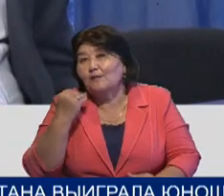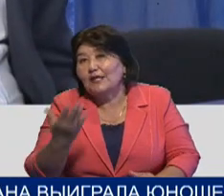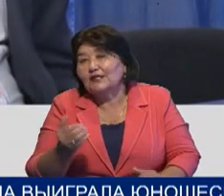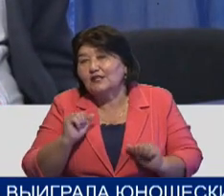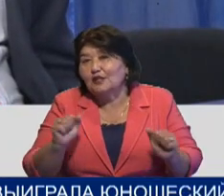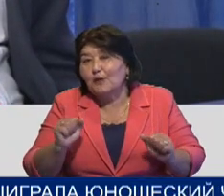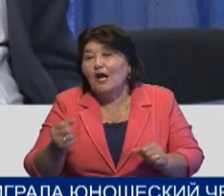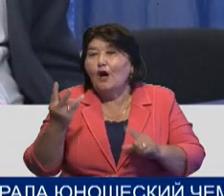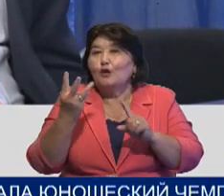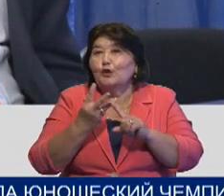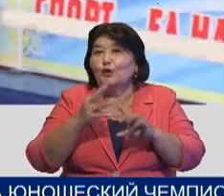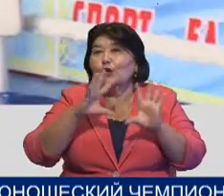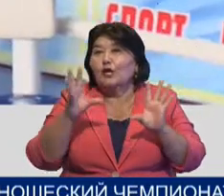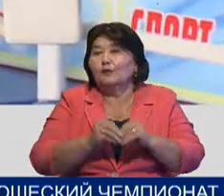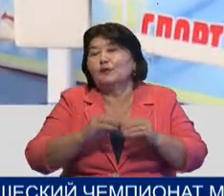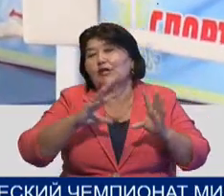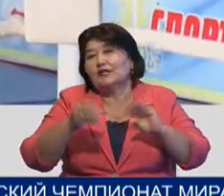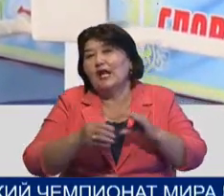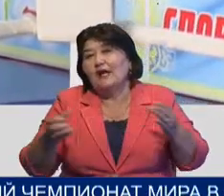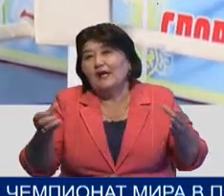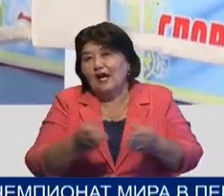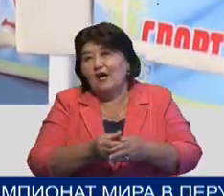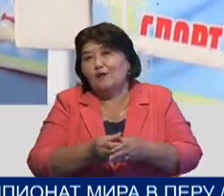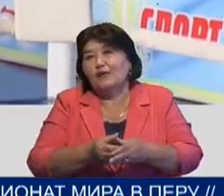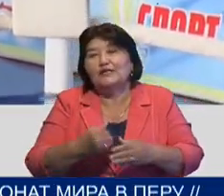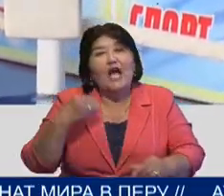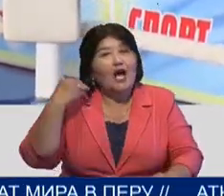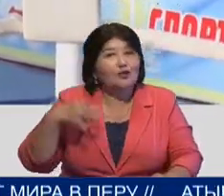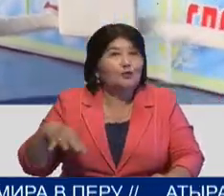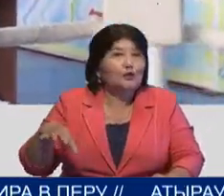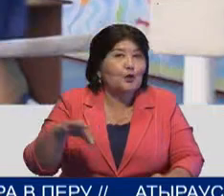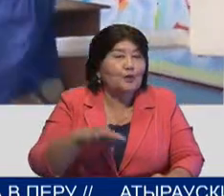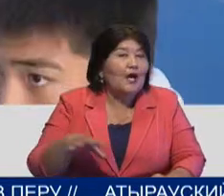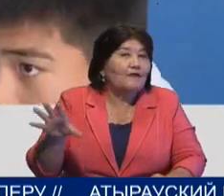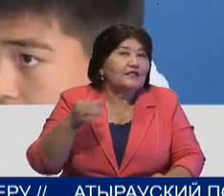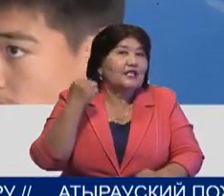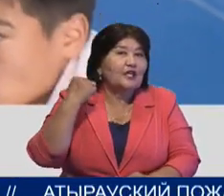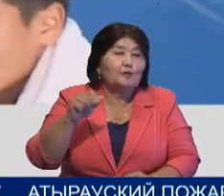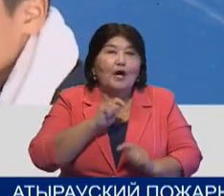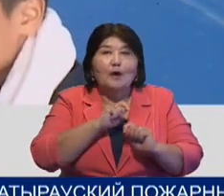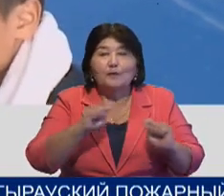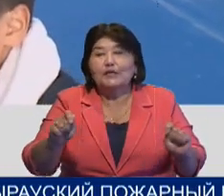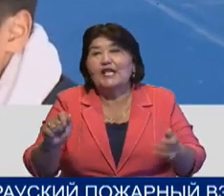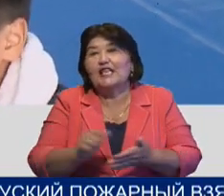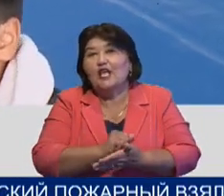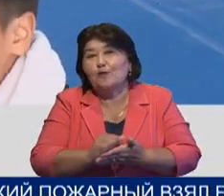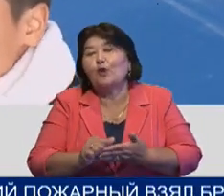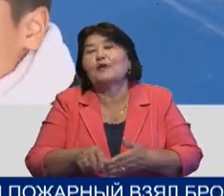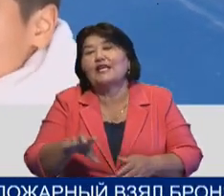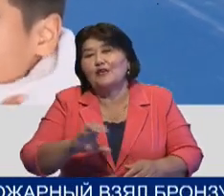спортсменам тройку при команда из Тюменской области всем победителям и призёрам вручены дипломы